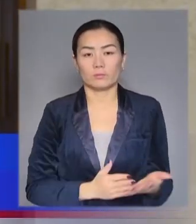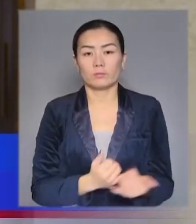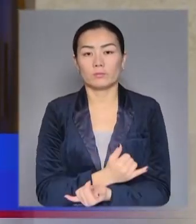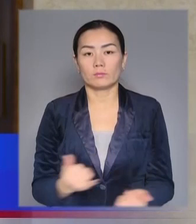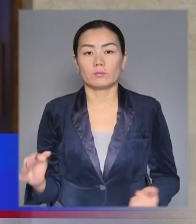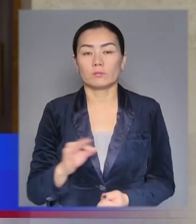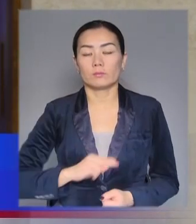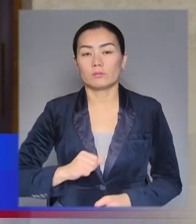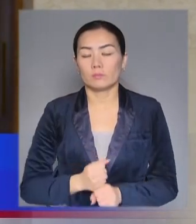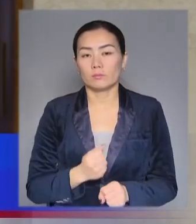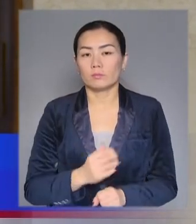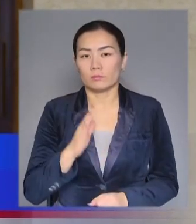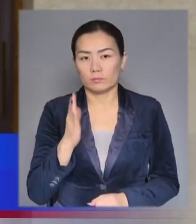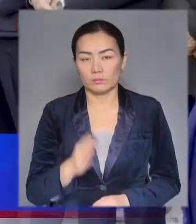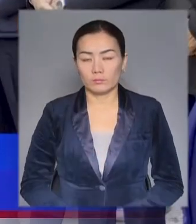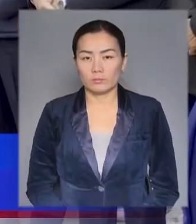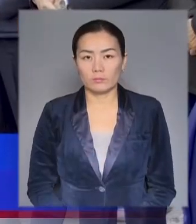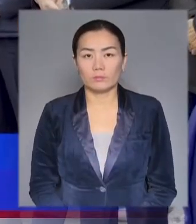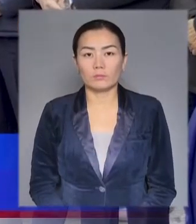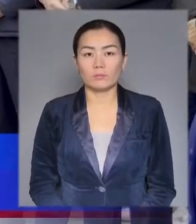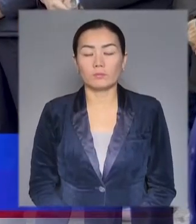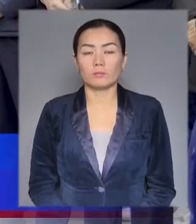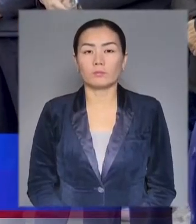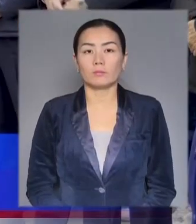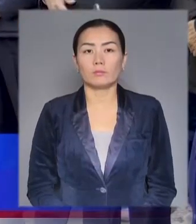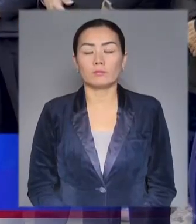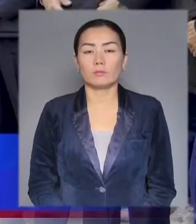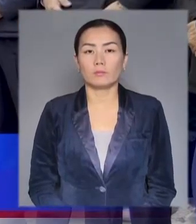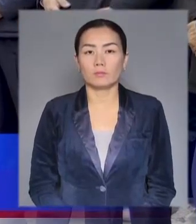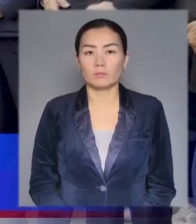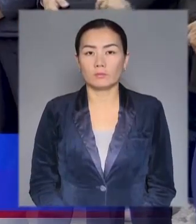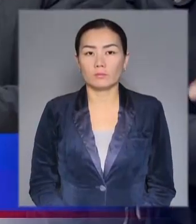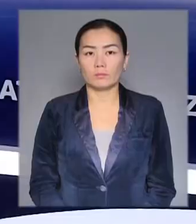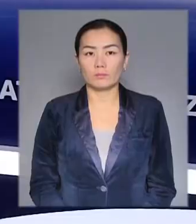қызметке тарту бойынша жұмыстар жалғасады. Қазбек Айтқалиев, Алмат Мұрат, Махамбет ауданынан.